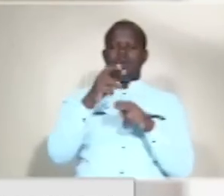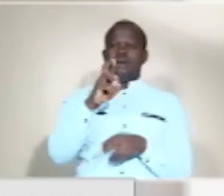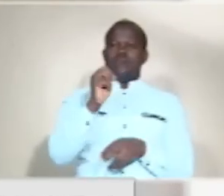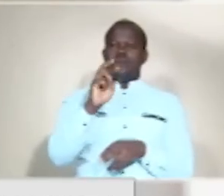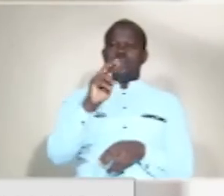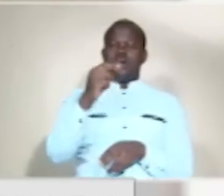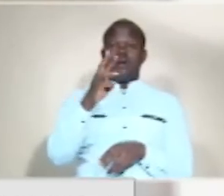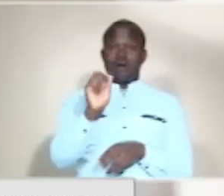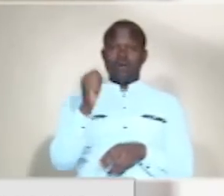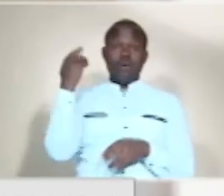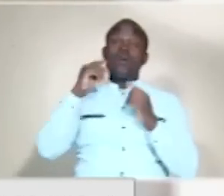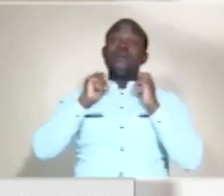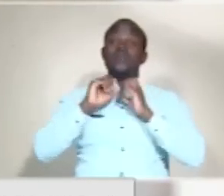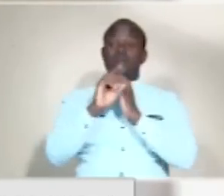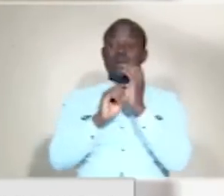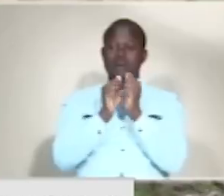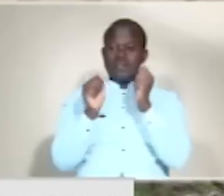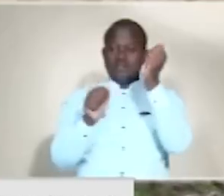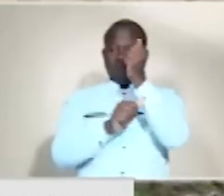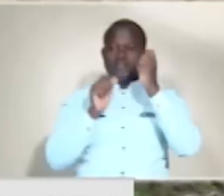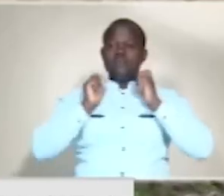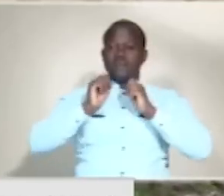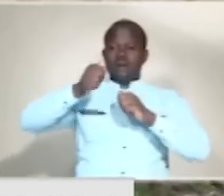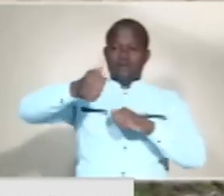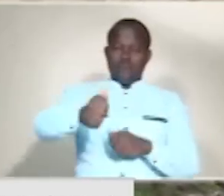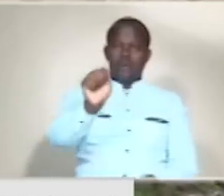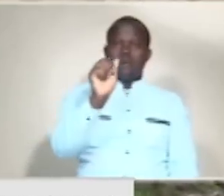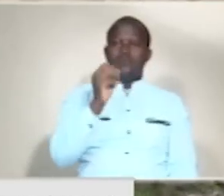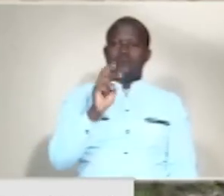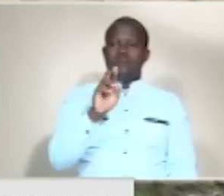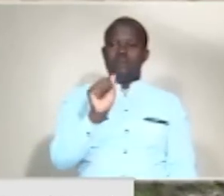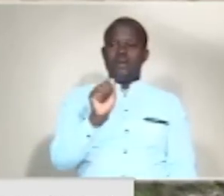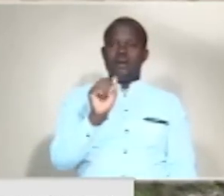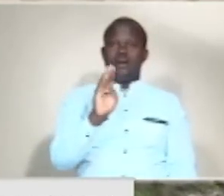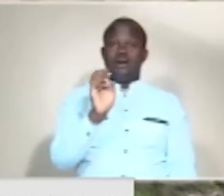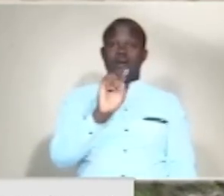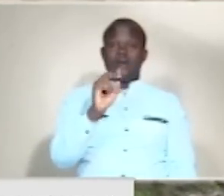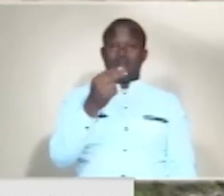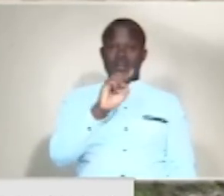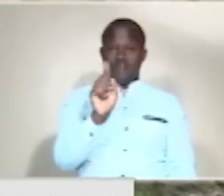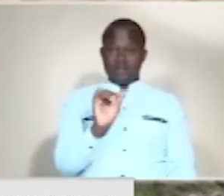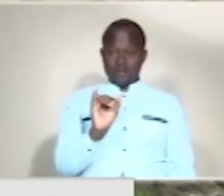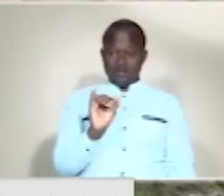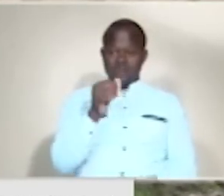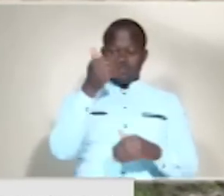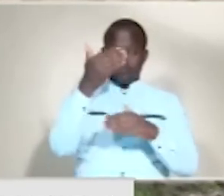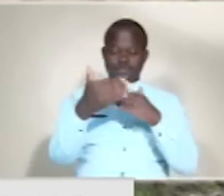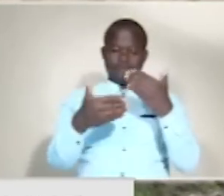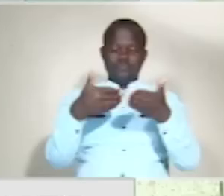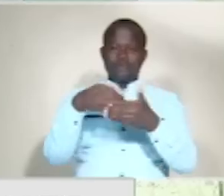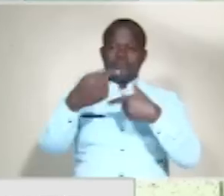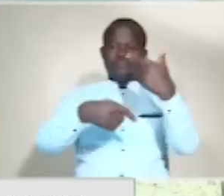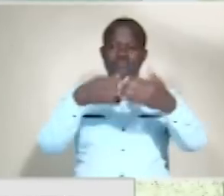Stéphane wari meya w'aka karere ndetse na vice meya wiwe Mbera Bahizira Demokratie bakaba rero